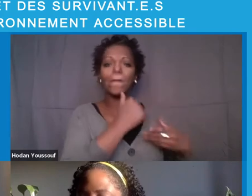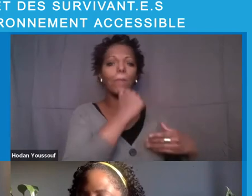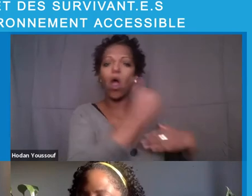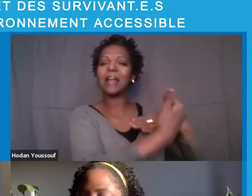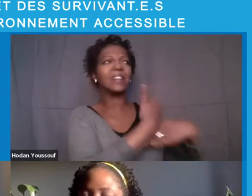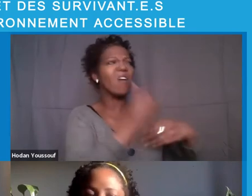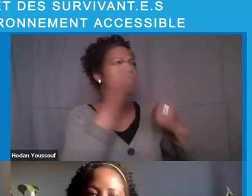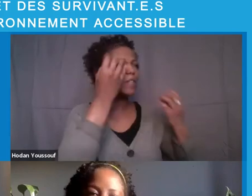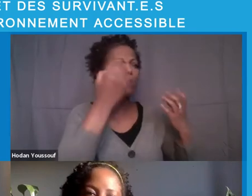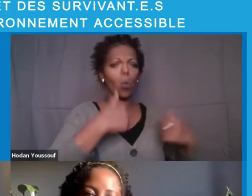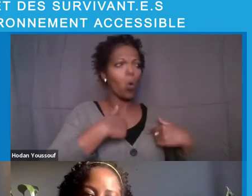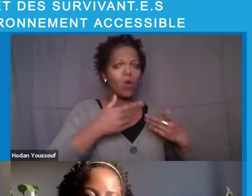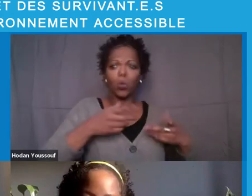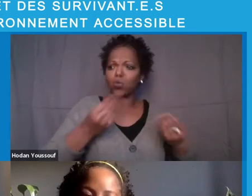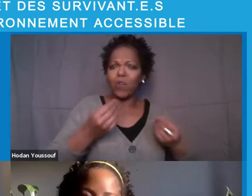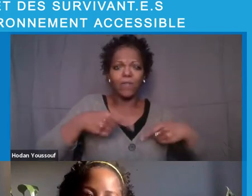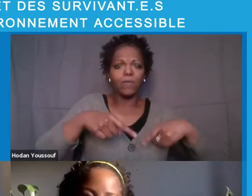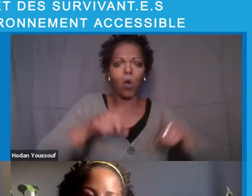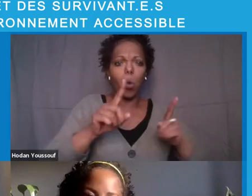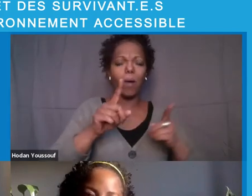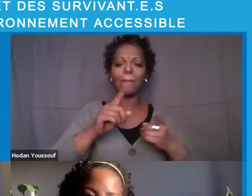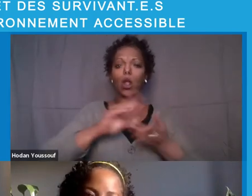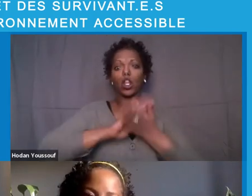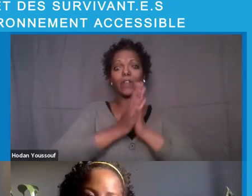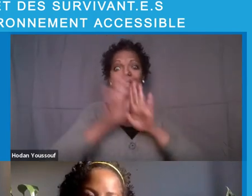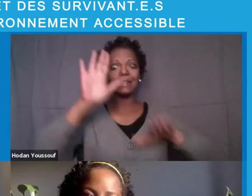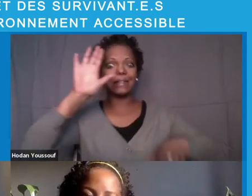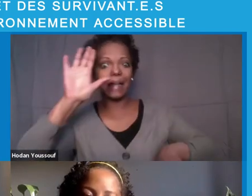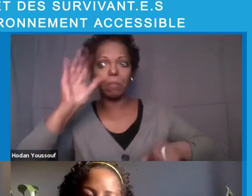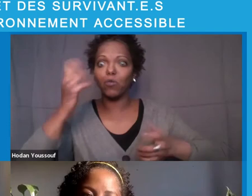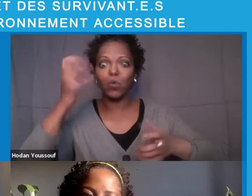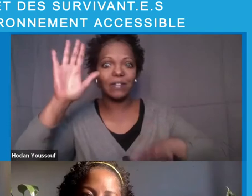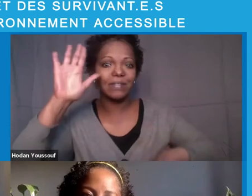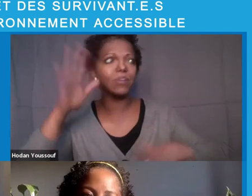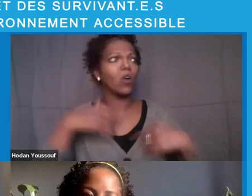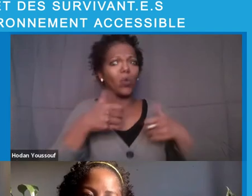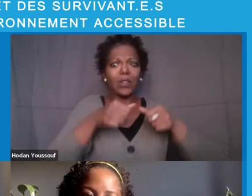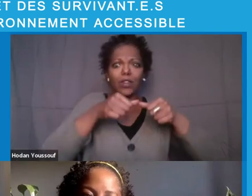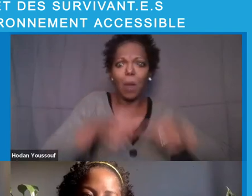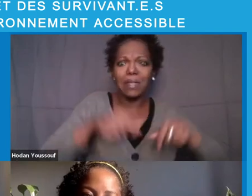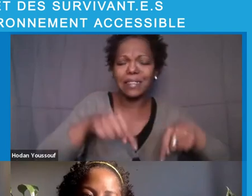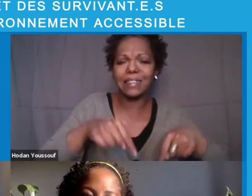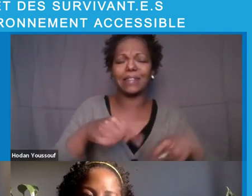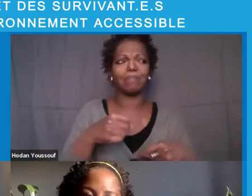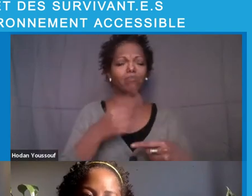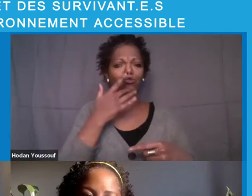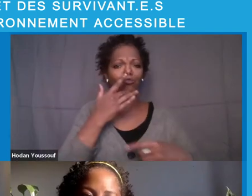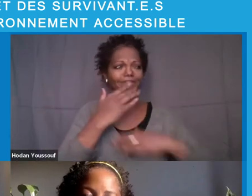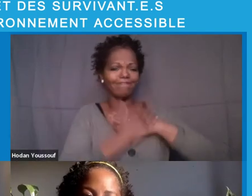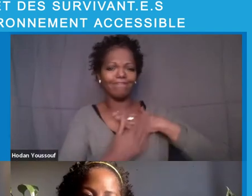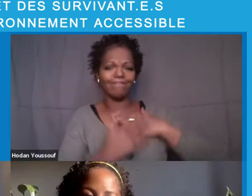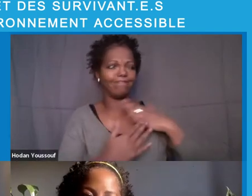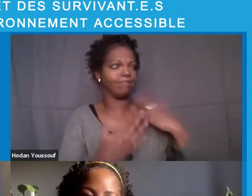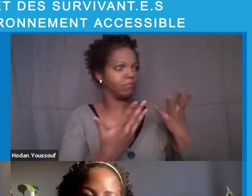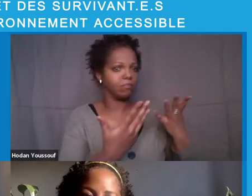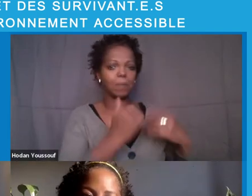par contre, non, pas effectivement. On manque d'informations. Ils ne savent pas où aller, malgré